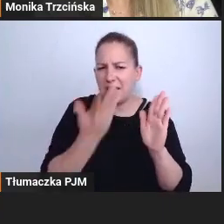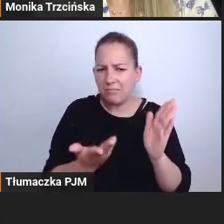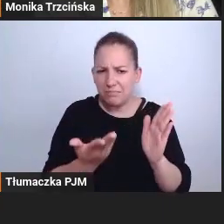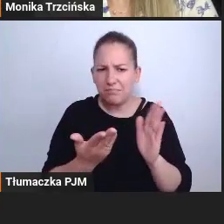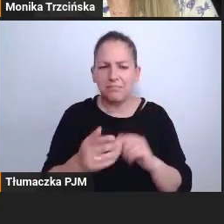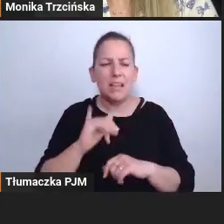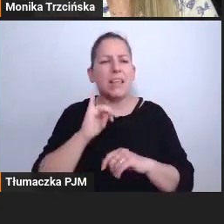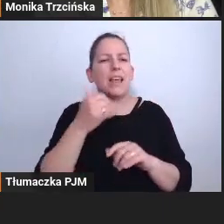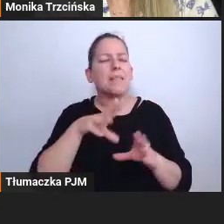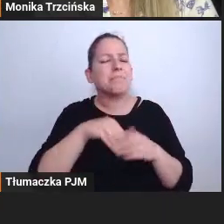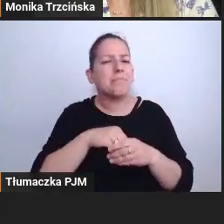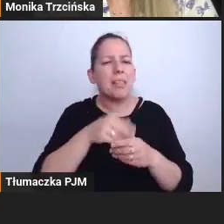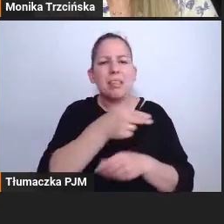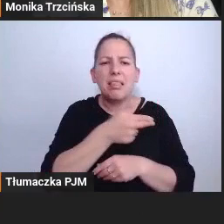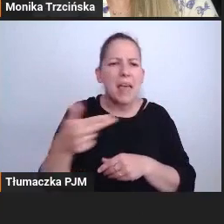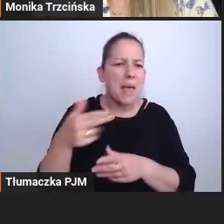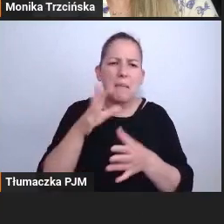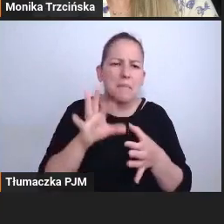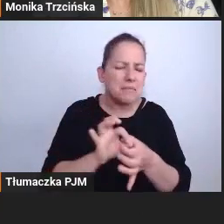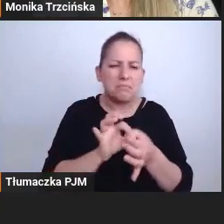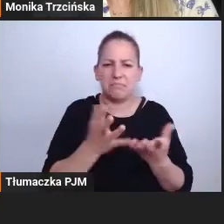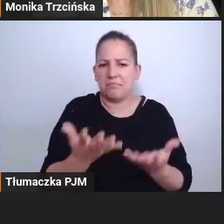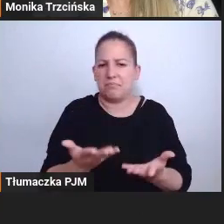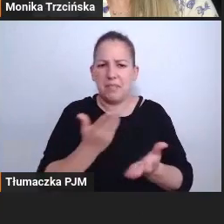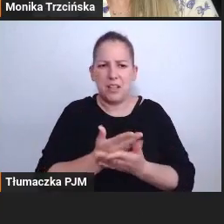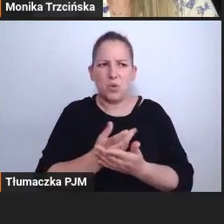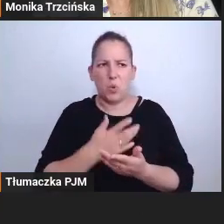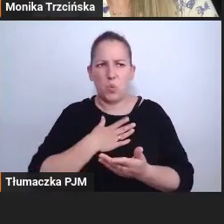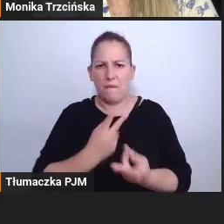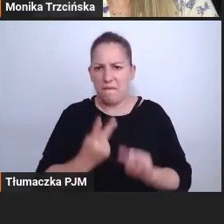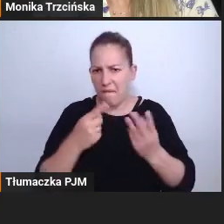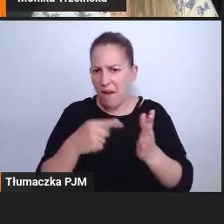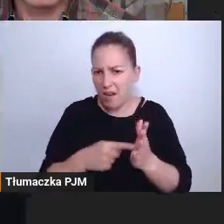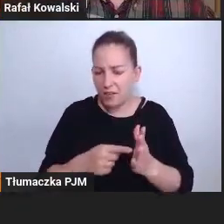jakich obszarów ona dotyczy i dlaczego jest tak ważna?